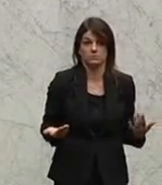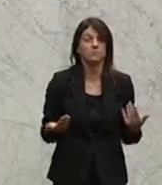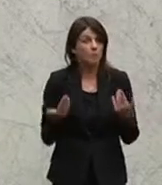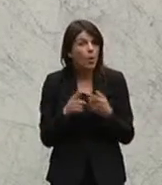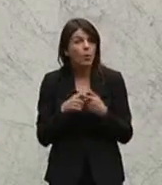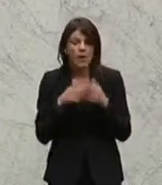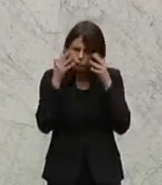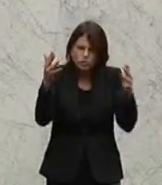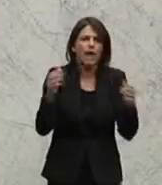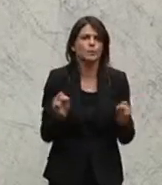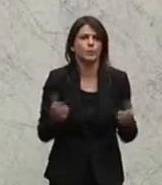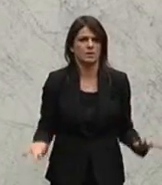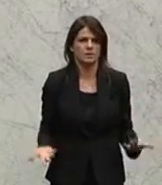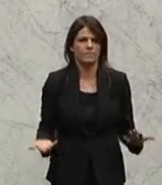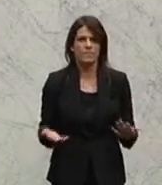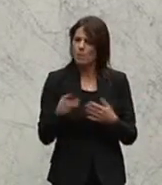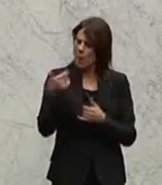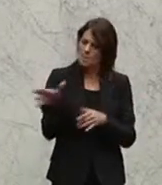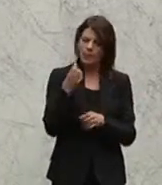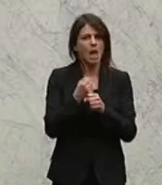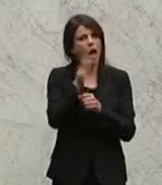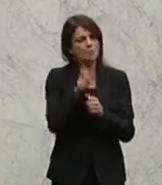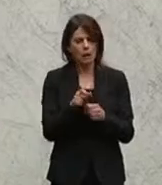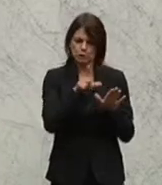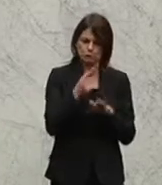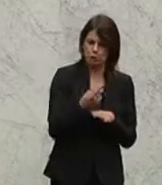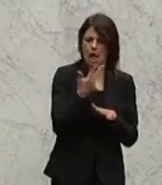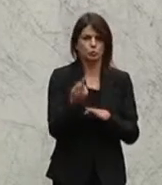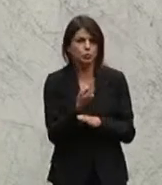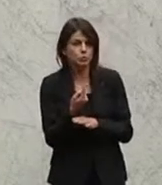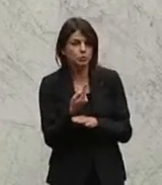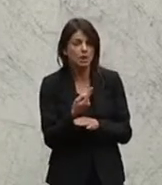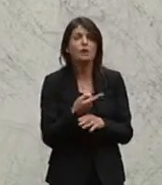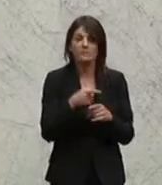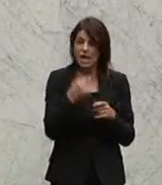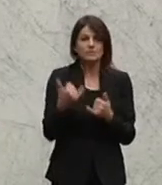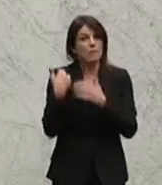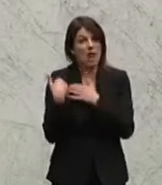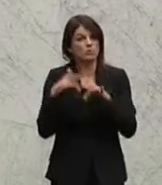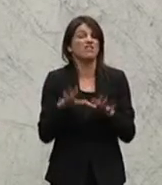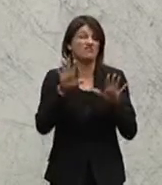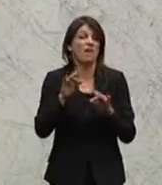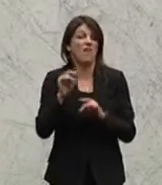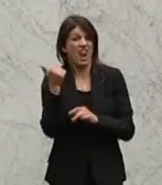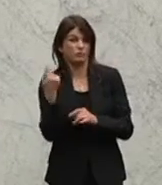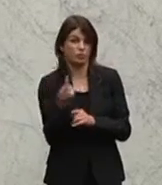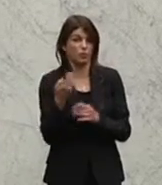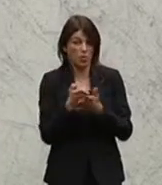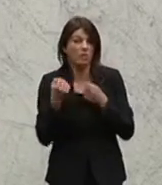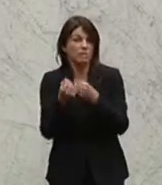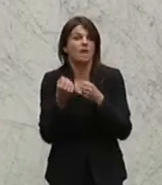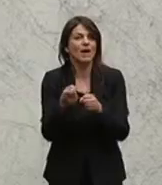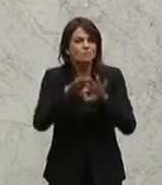ein gewaltiger Stress. Da hat dann ein Mitarbeiter mit 7 Stunden oder 8 Stunden auf Belastung von 10 oder 11 Stunden. Das muss man